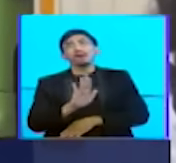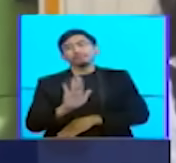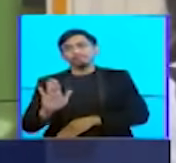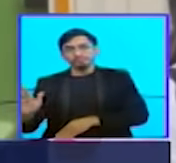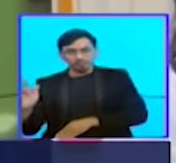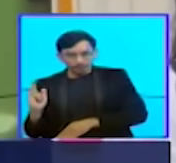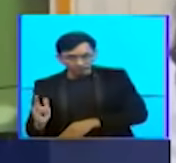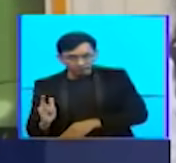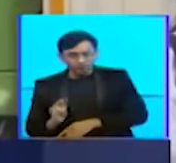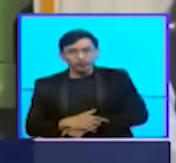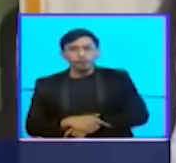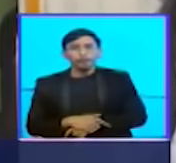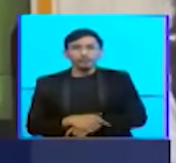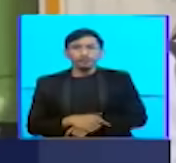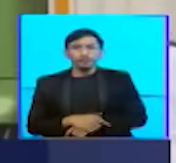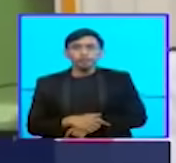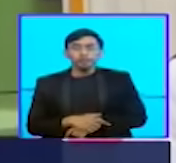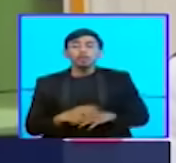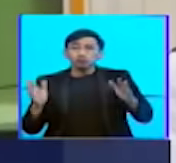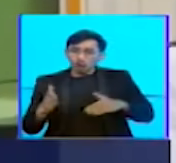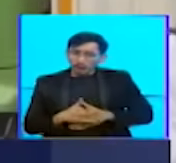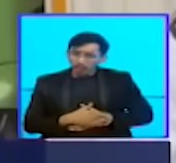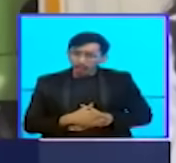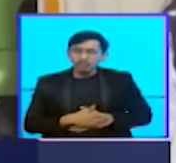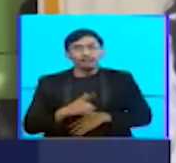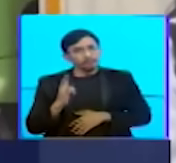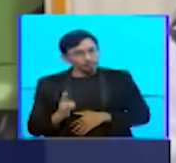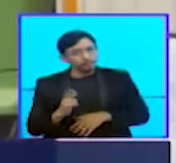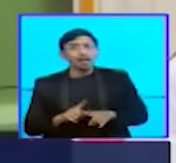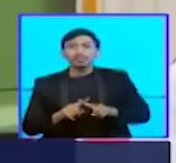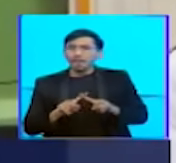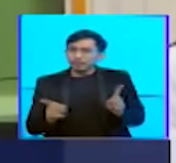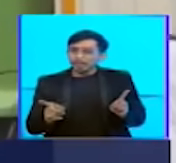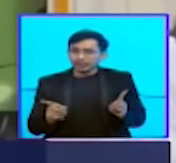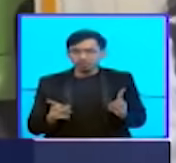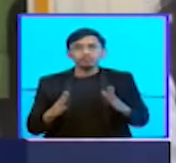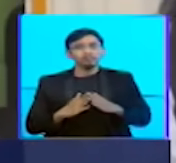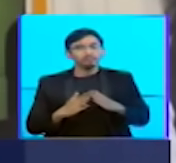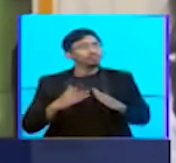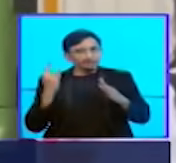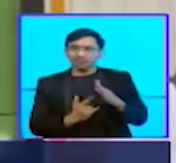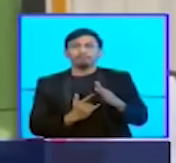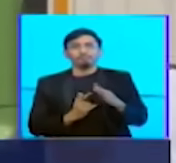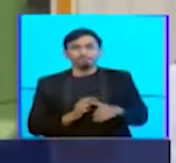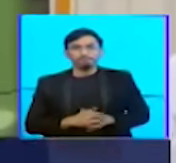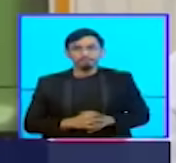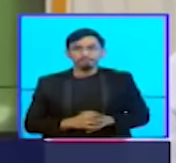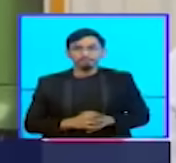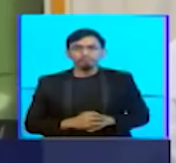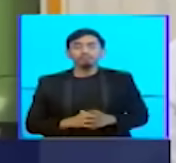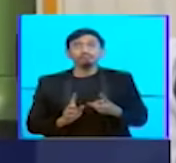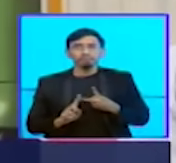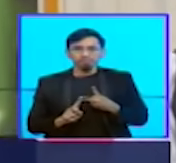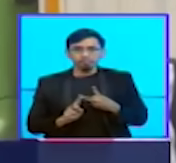Jadi kegiatan sholat Idul Adha-nya tetap dilakukan, tapi dilaksananya di mana? Di rumah masing-masing. Kemudian yang kedua,